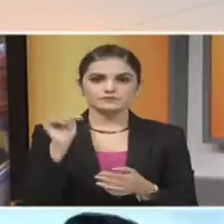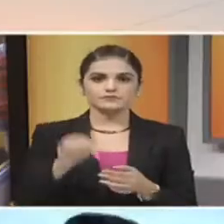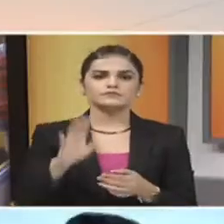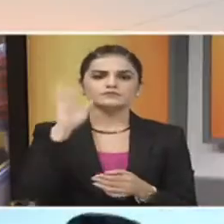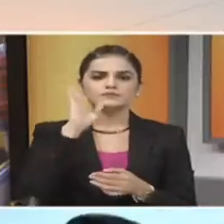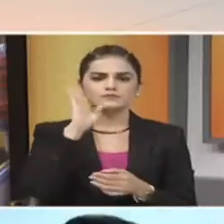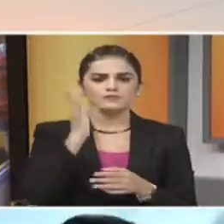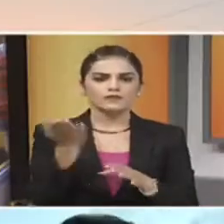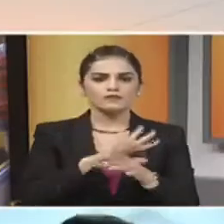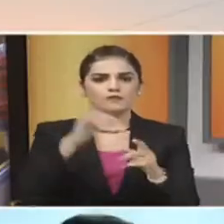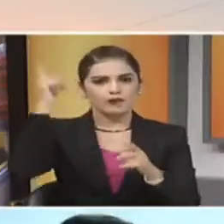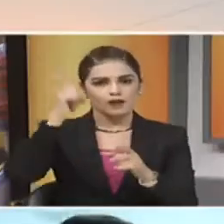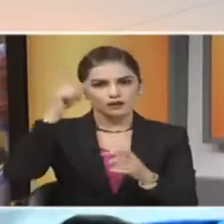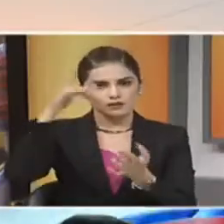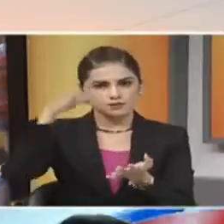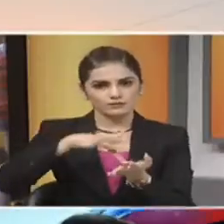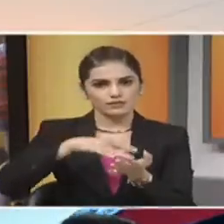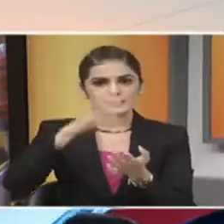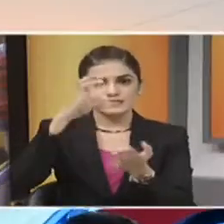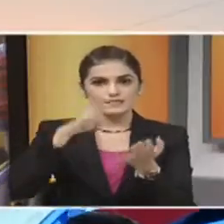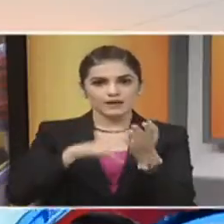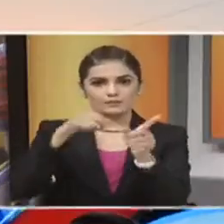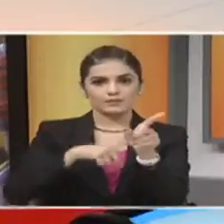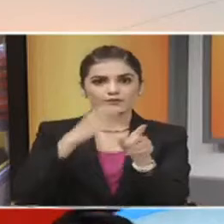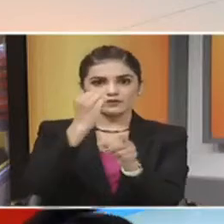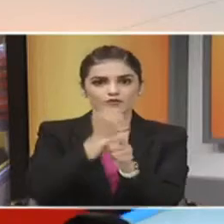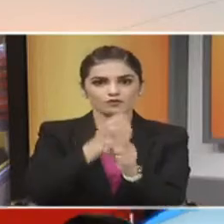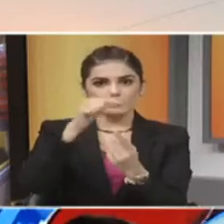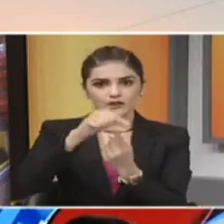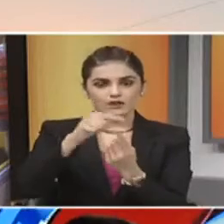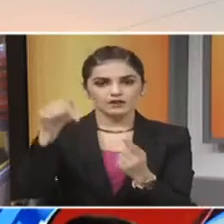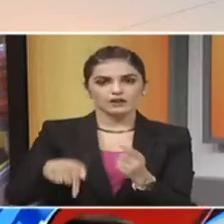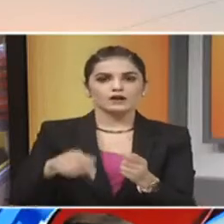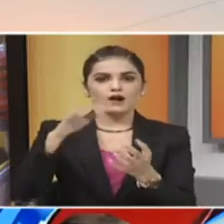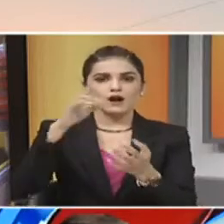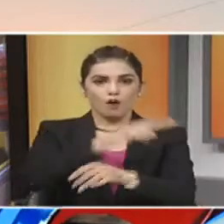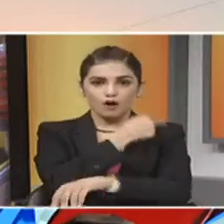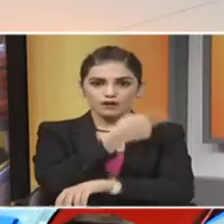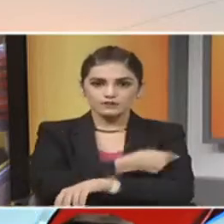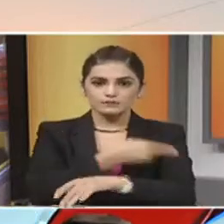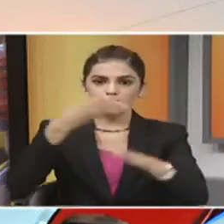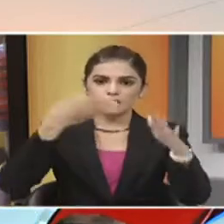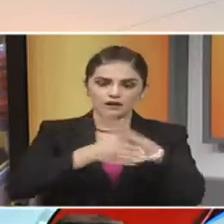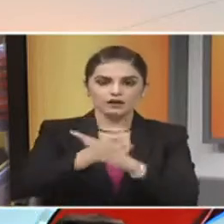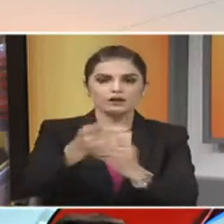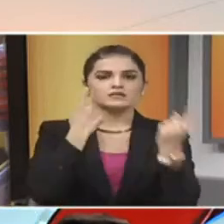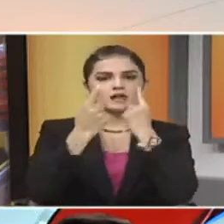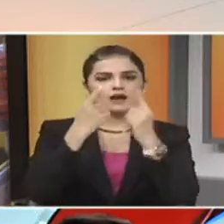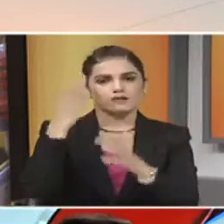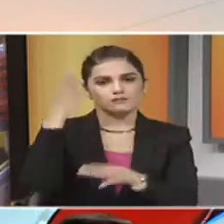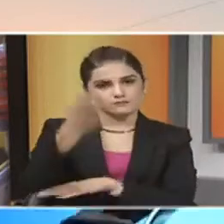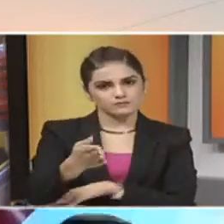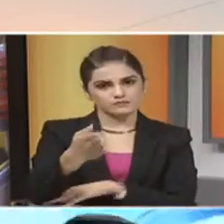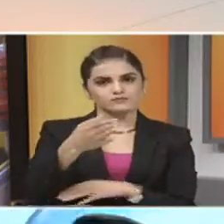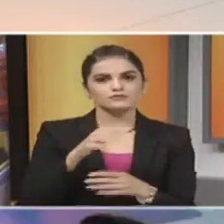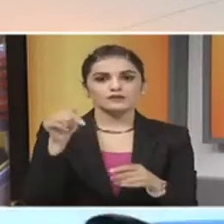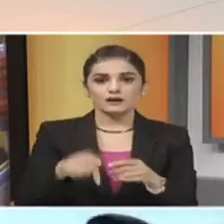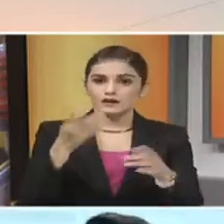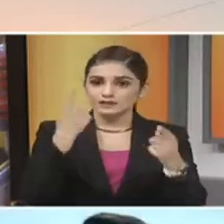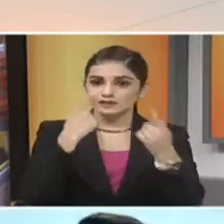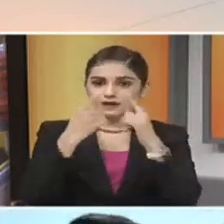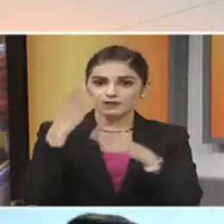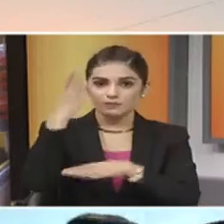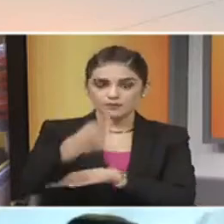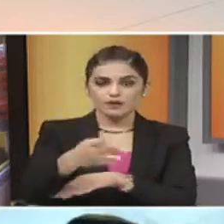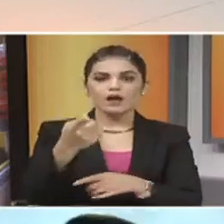में बढ़ते हैं आगे लखनऊ में सीएम योगी ने श्यामा प्रसाद मुखर्जी अस्पताल का निरीक्षण किया और